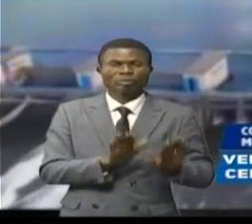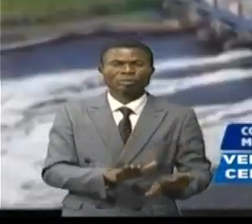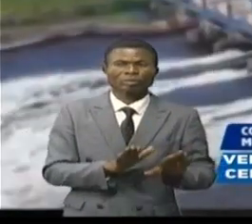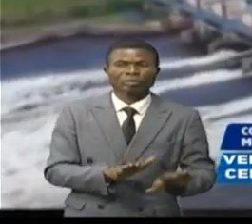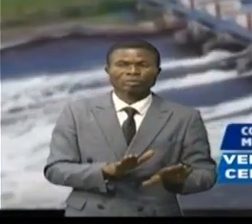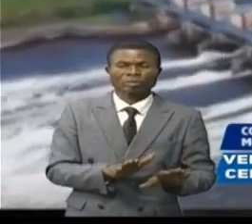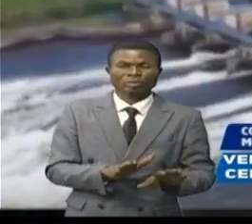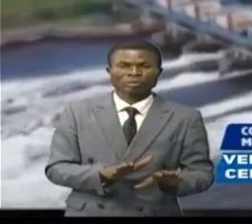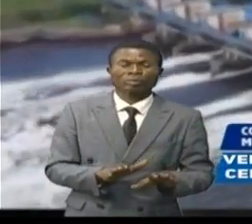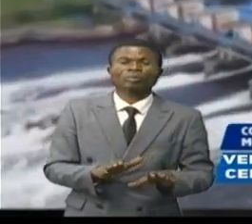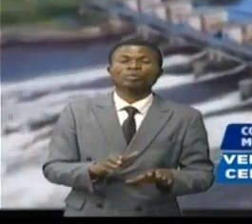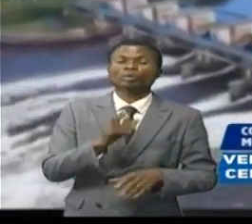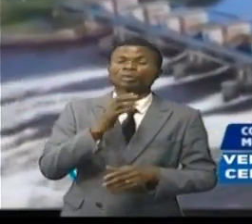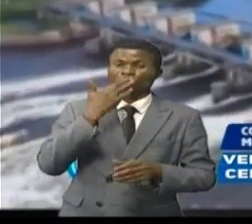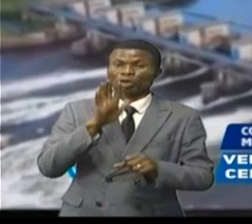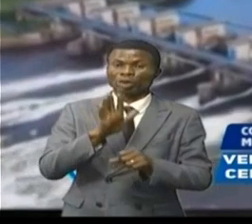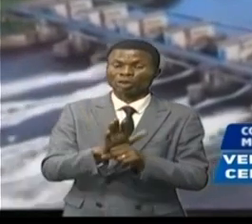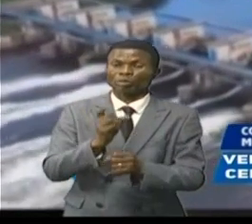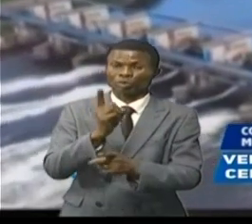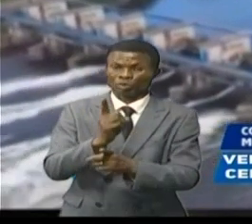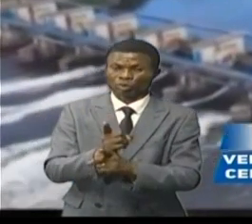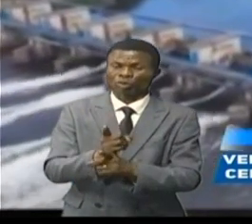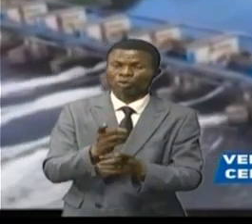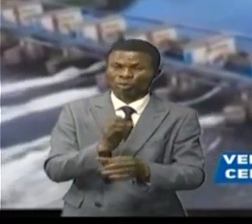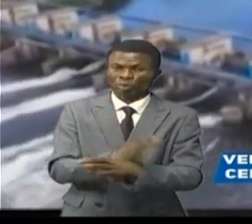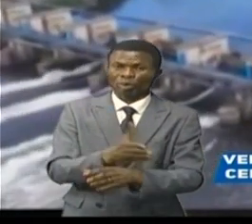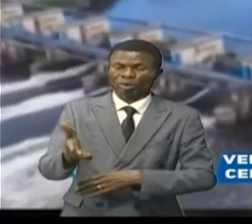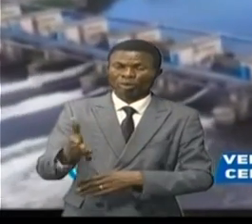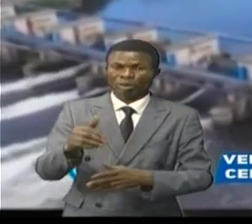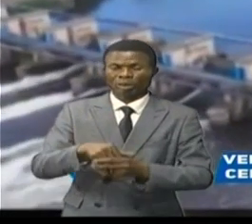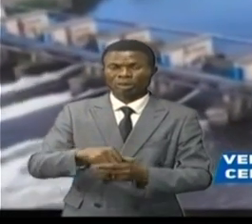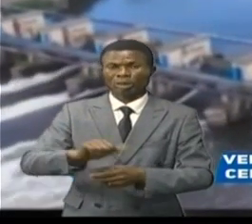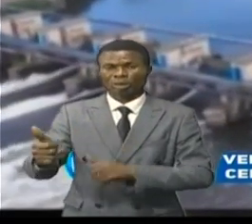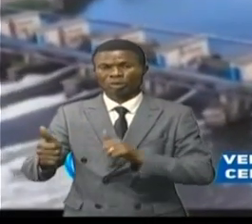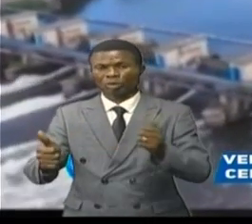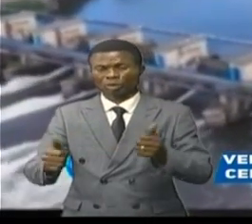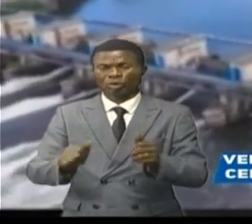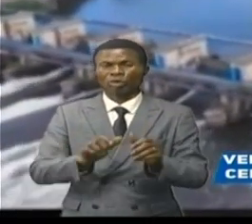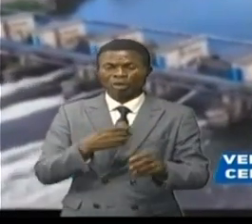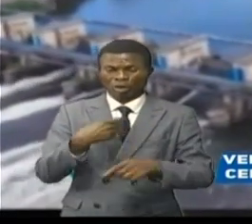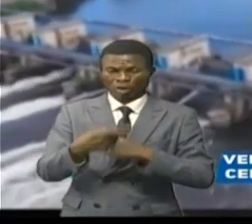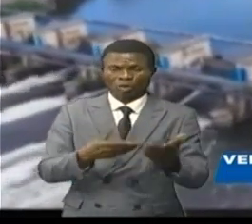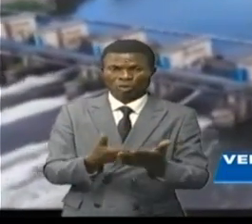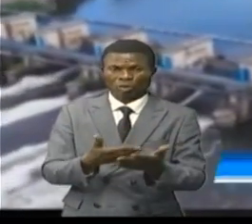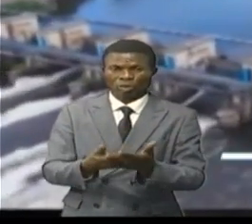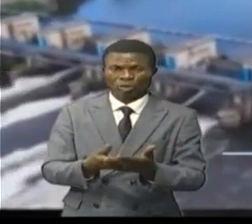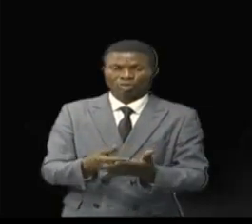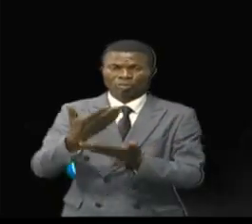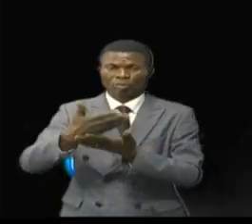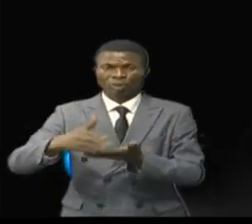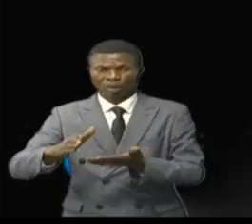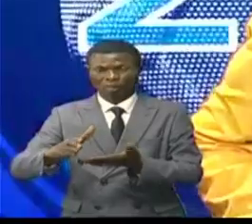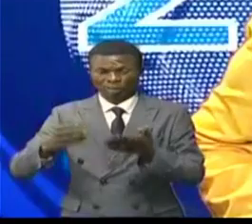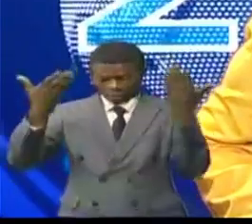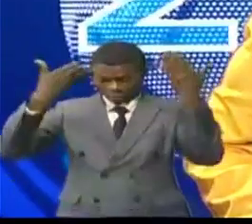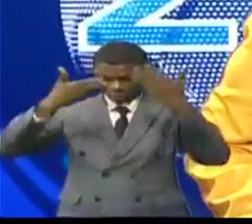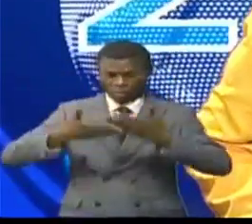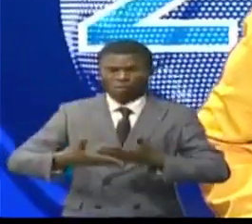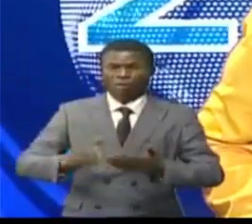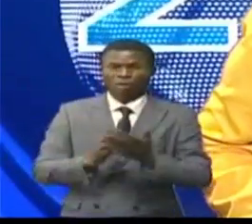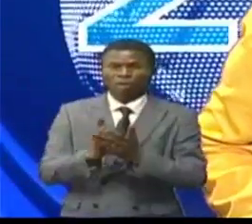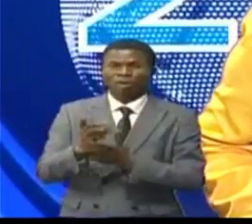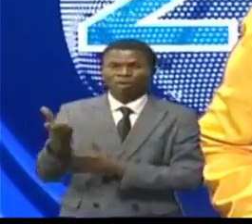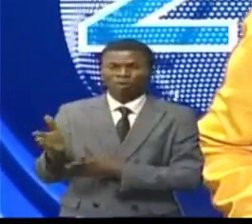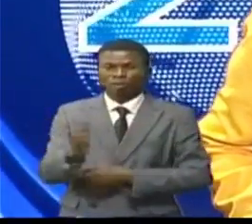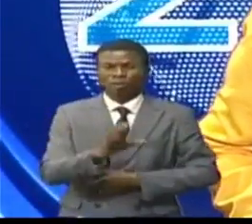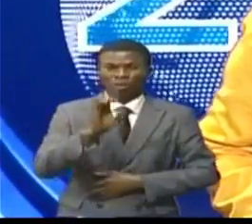la matérialisation de l'ensemble de ses projets, dont certains sont en cours au stade embryonnaire.